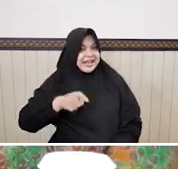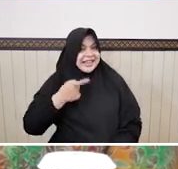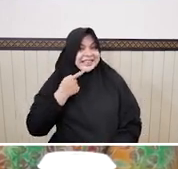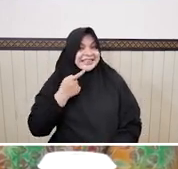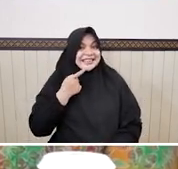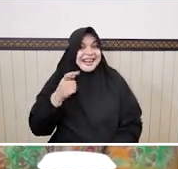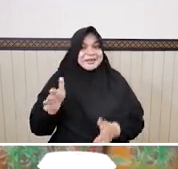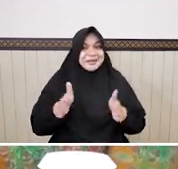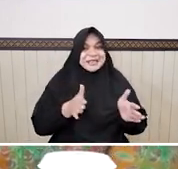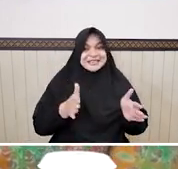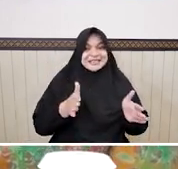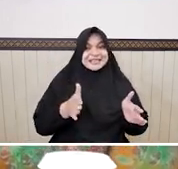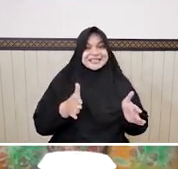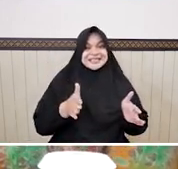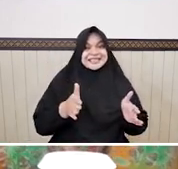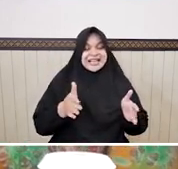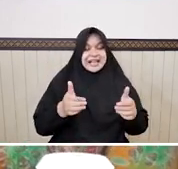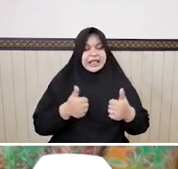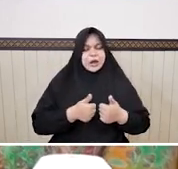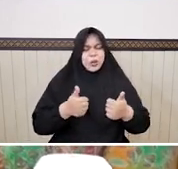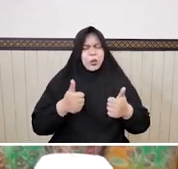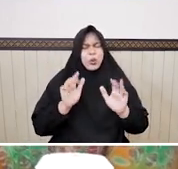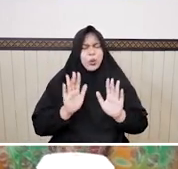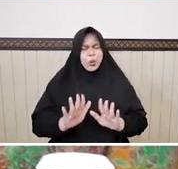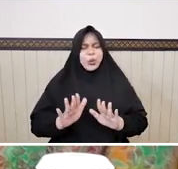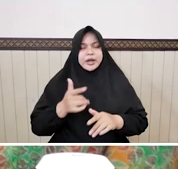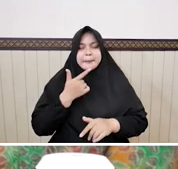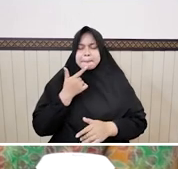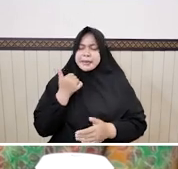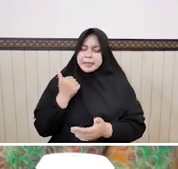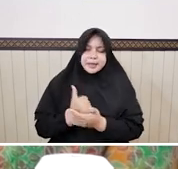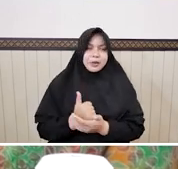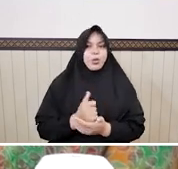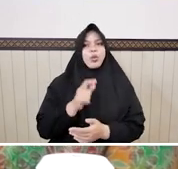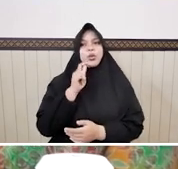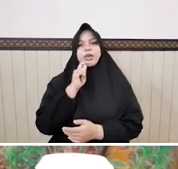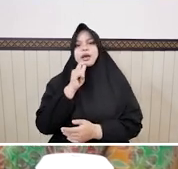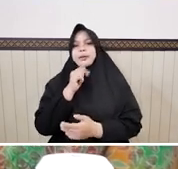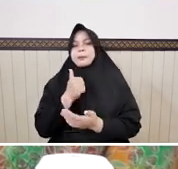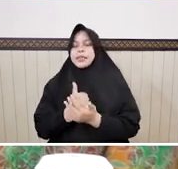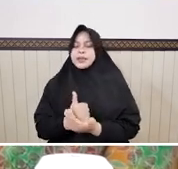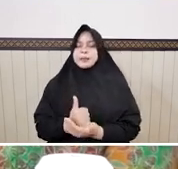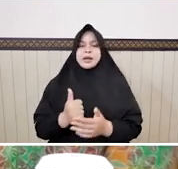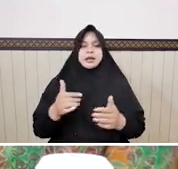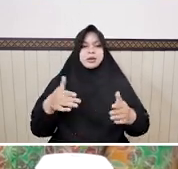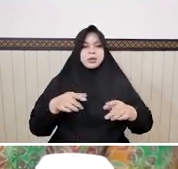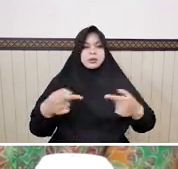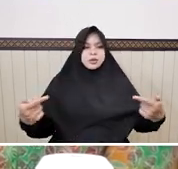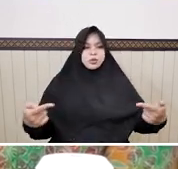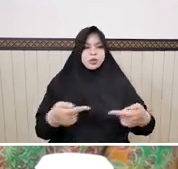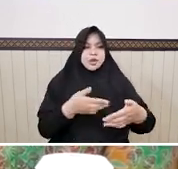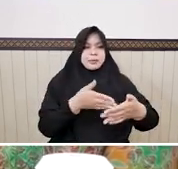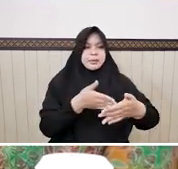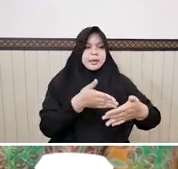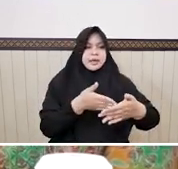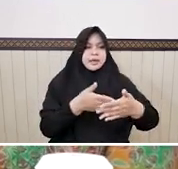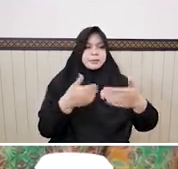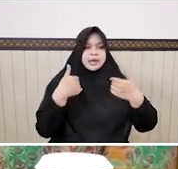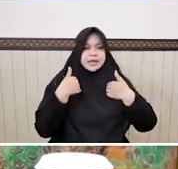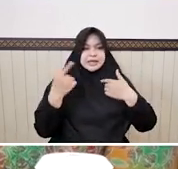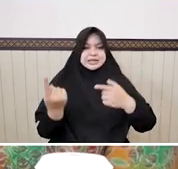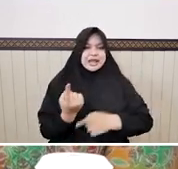yang layak Seberapa penting ternyata sangat penting untuk kemudian menjembatani hambatan-hambatan yang dimiliki oleh mereka